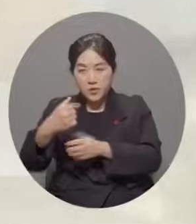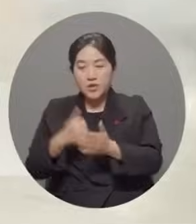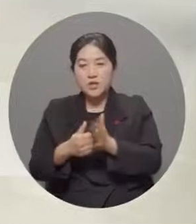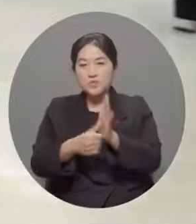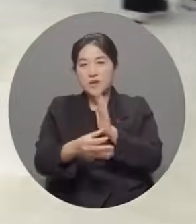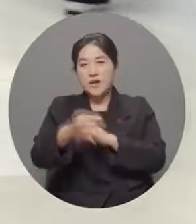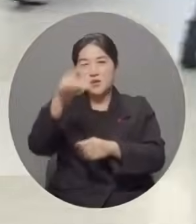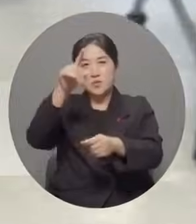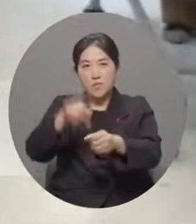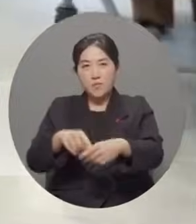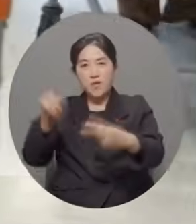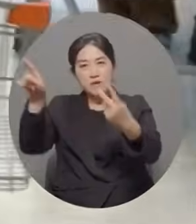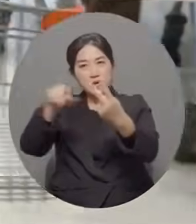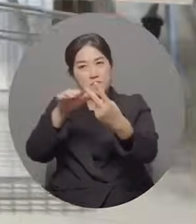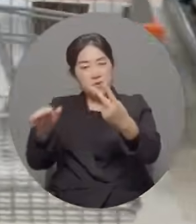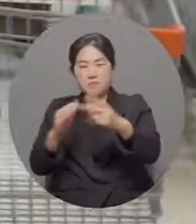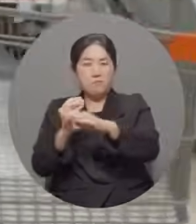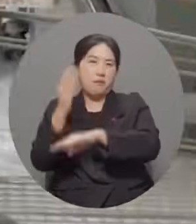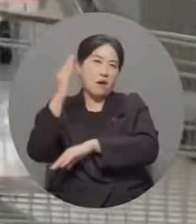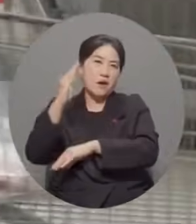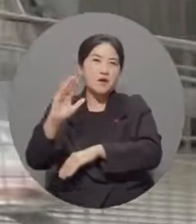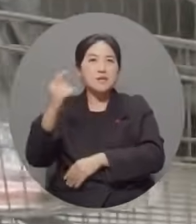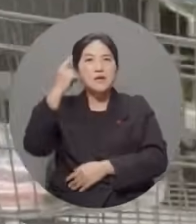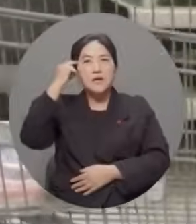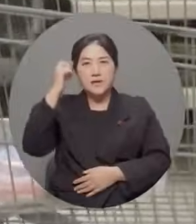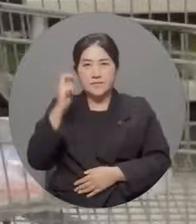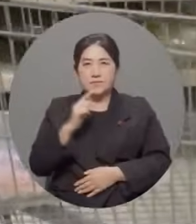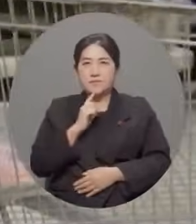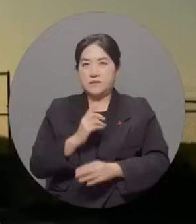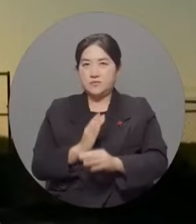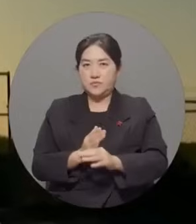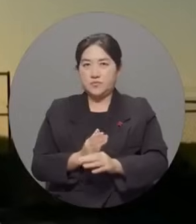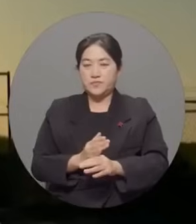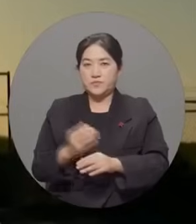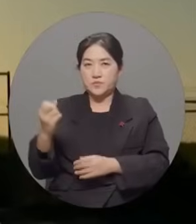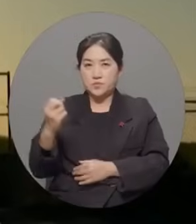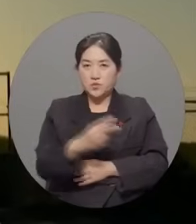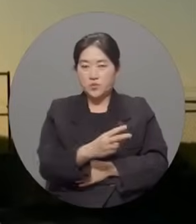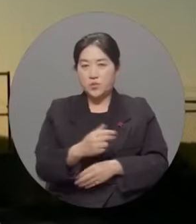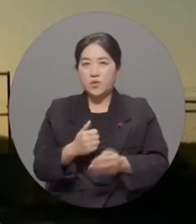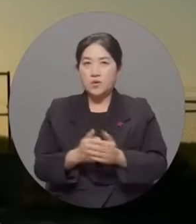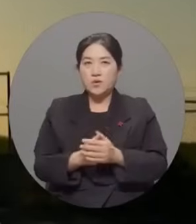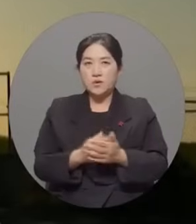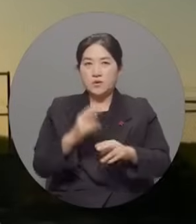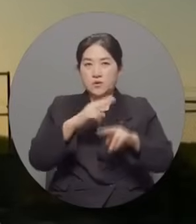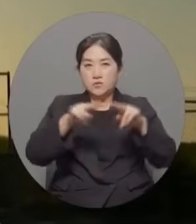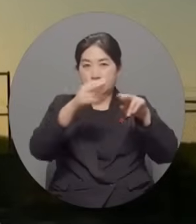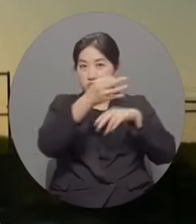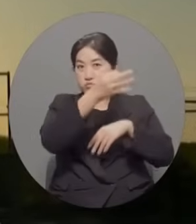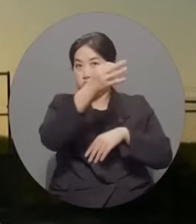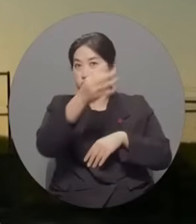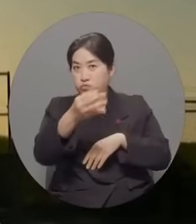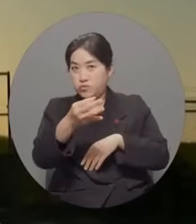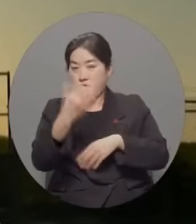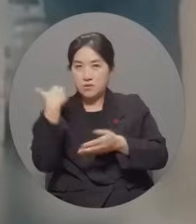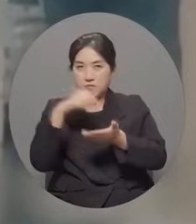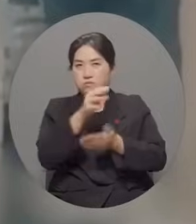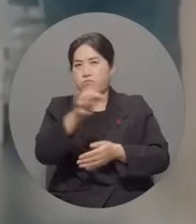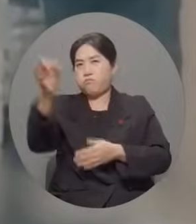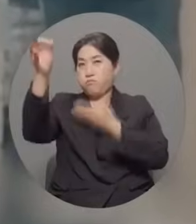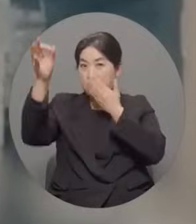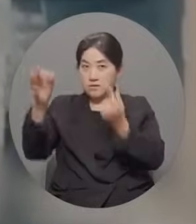안정 목표치인 2%를 훌쩍 넘길 걸로 보고 있습니다. 게다가 다소 진정된 국제 유가가 다시 오를 수